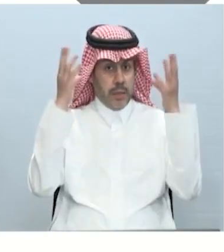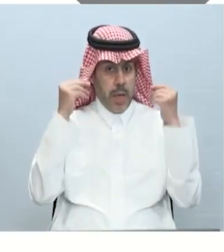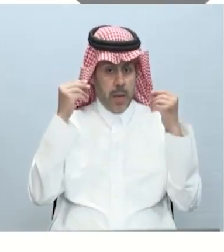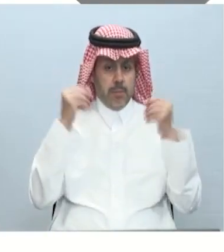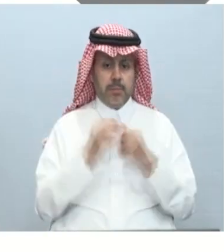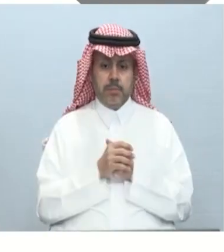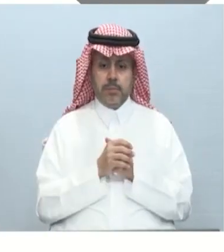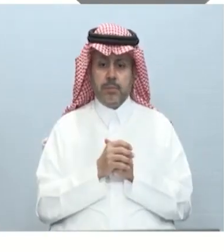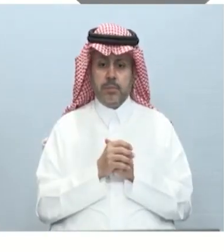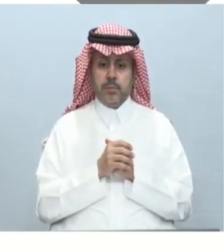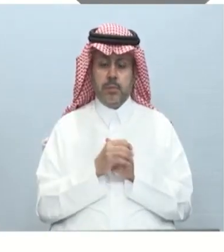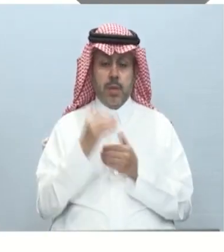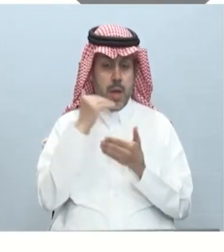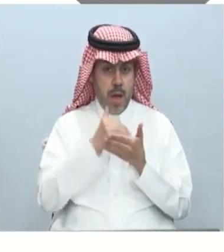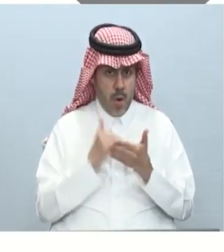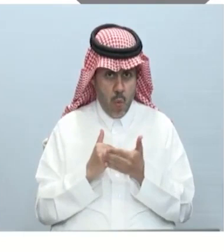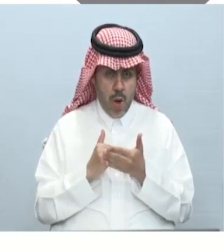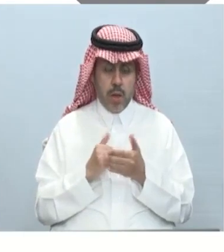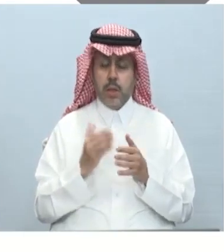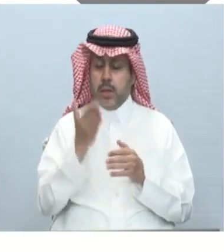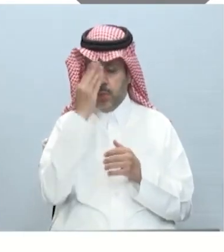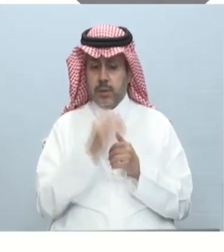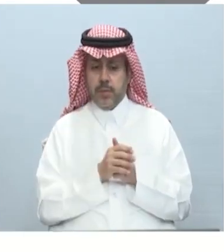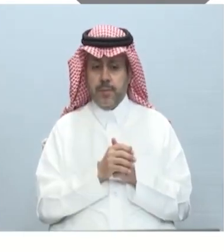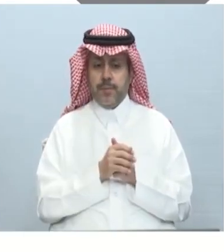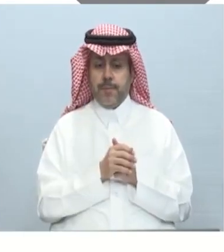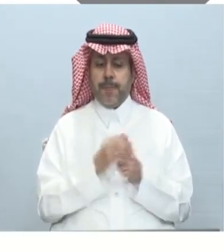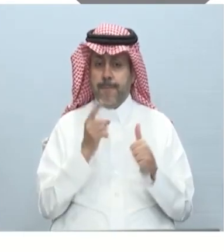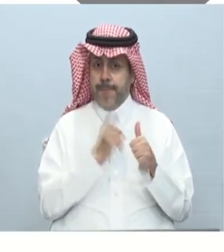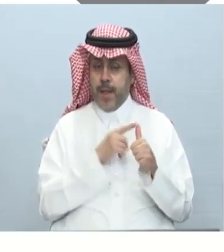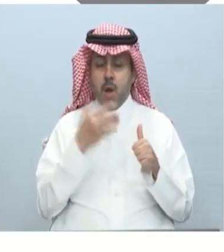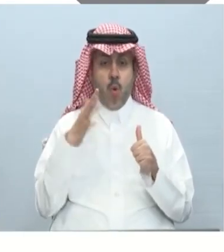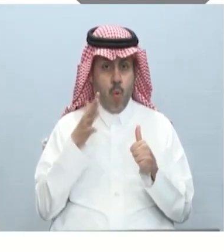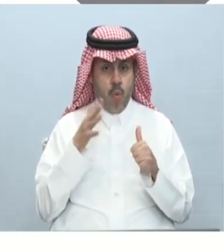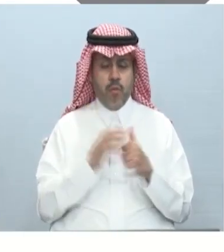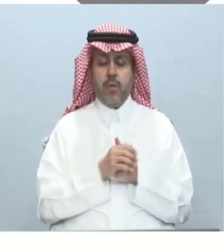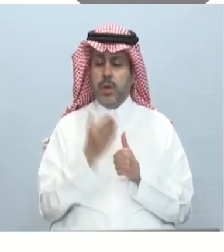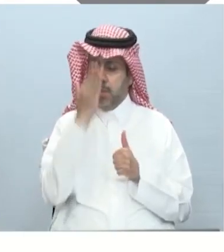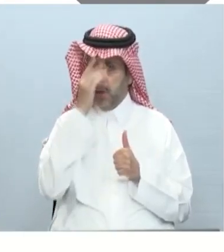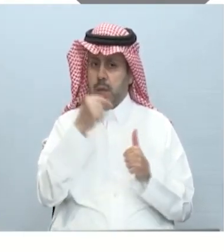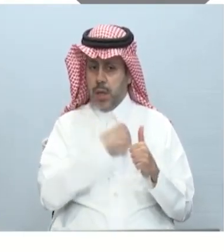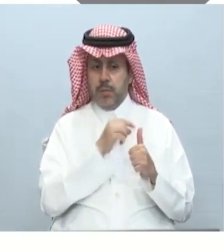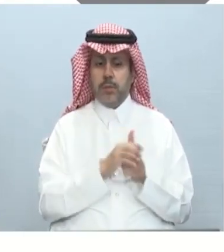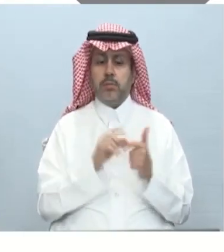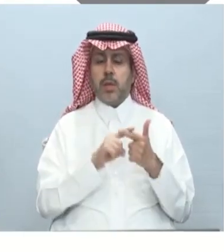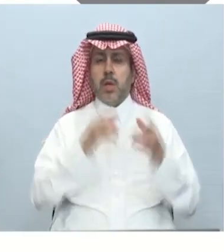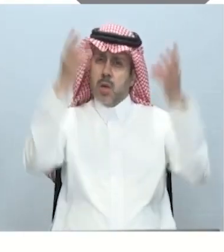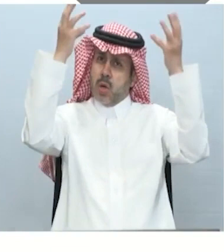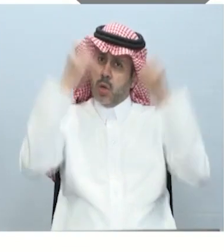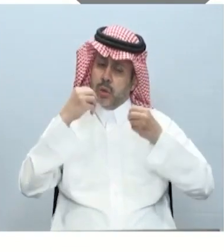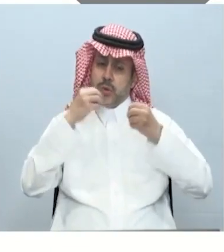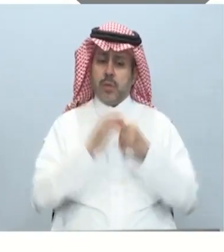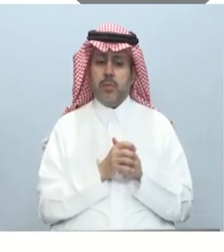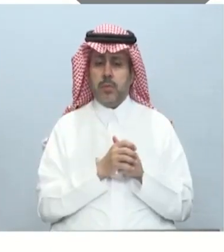سنتعلم من انواع العباده وهذه العبادات التي سنذكرها باذن اليوم الخوف وايضا الرجاء